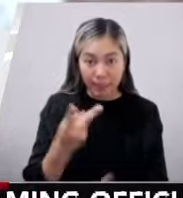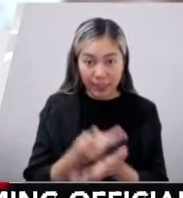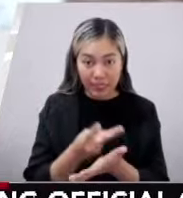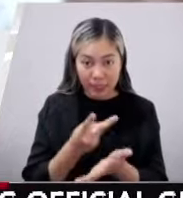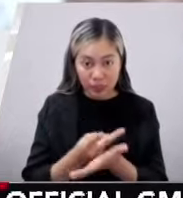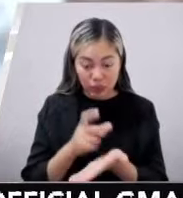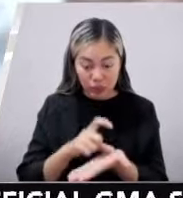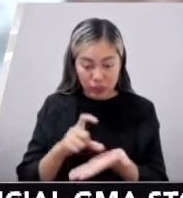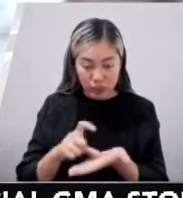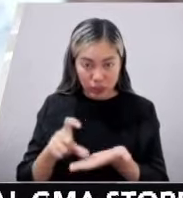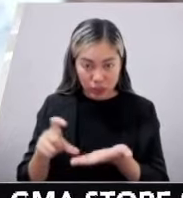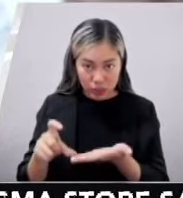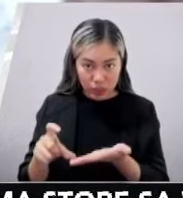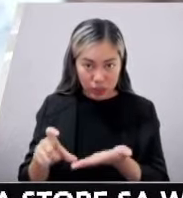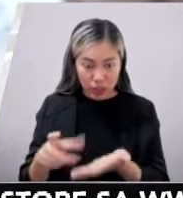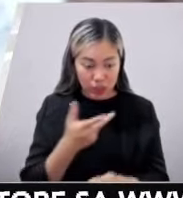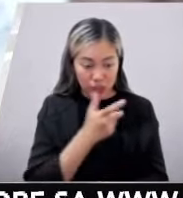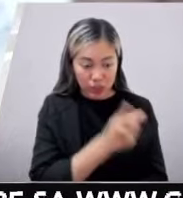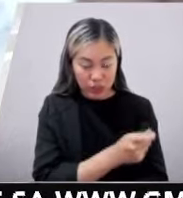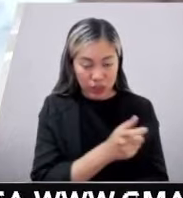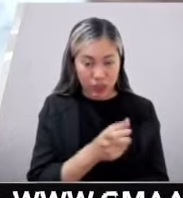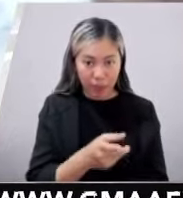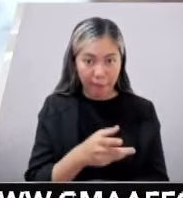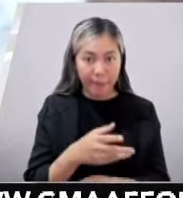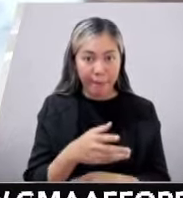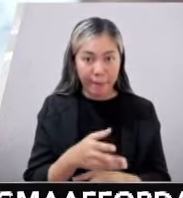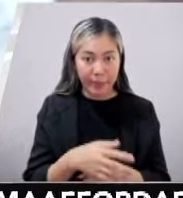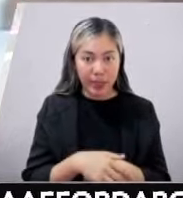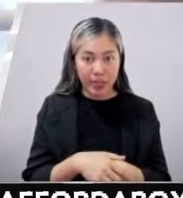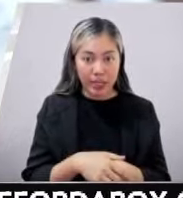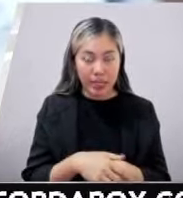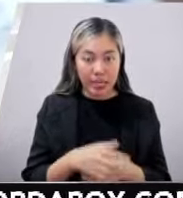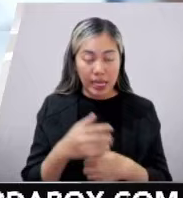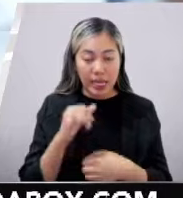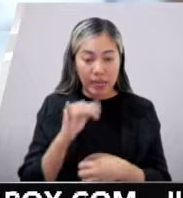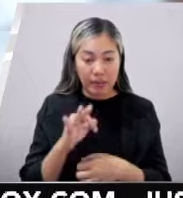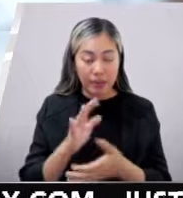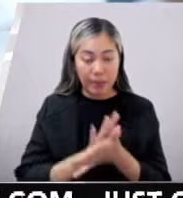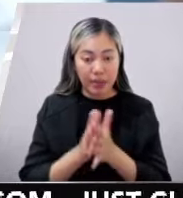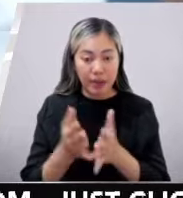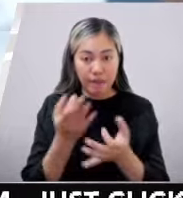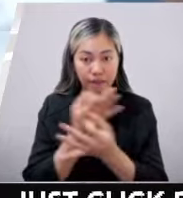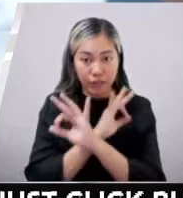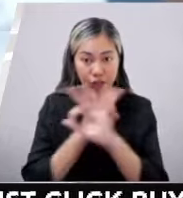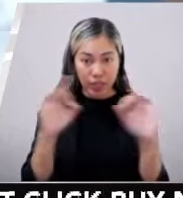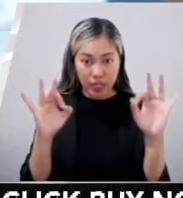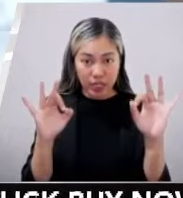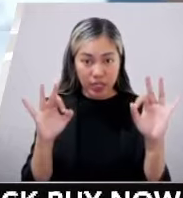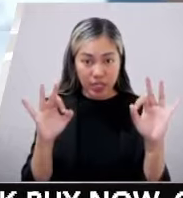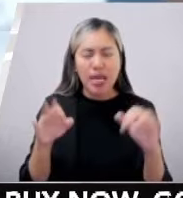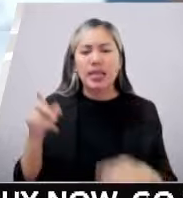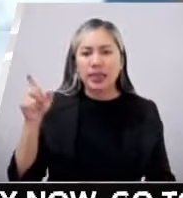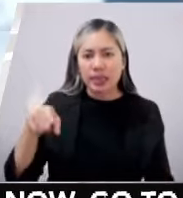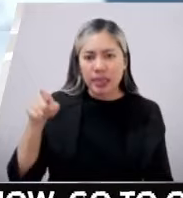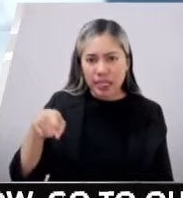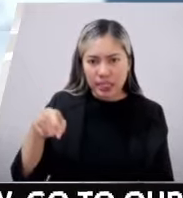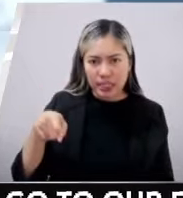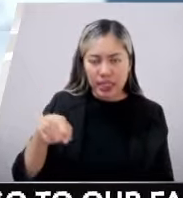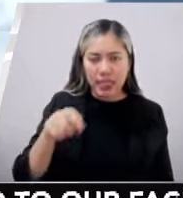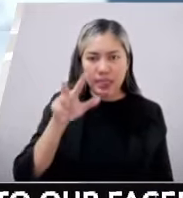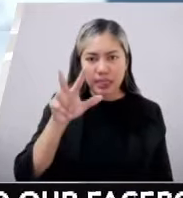baboy. So, kung atin po ililibre ang ating mga backyard raisers, mangangailangan po tayo ng 3.6